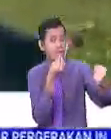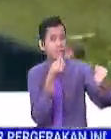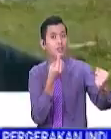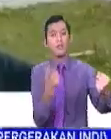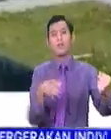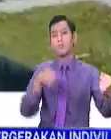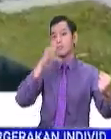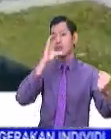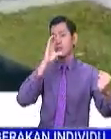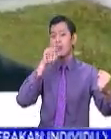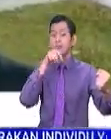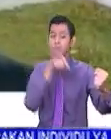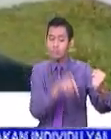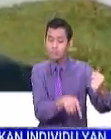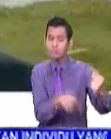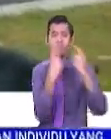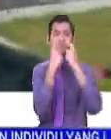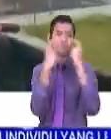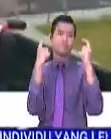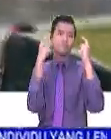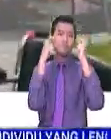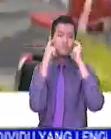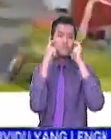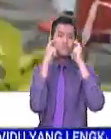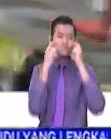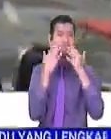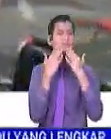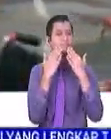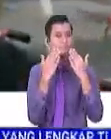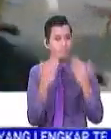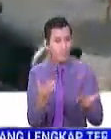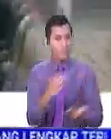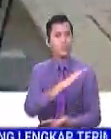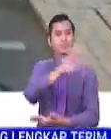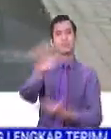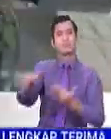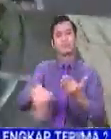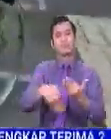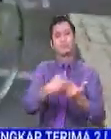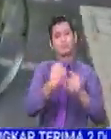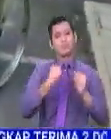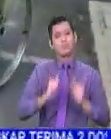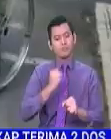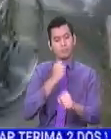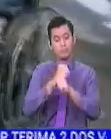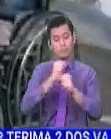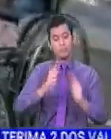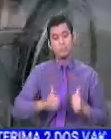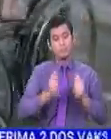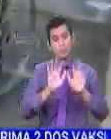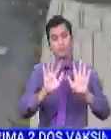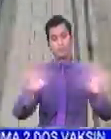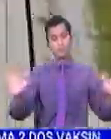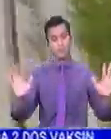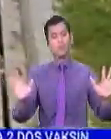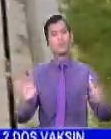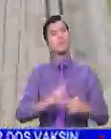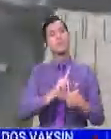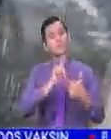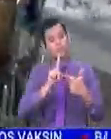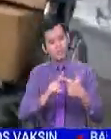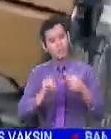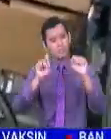tambah beliau nsj menghargai jasa dan pengorbanan petugas barisan hadapan dan pada masa yang sama dapat membudayakan